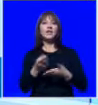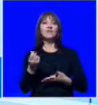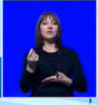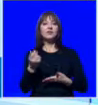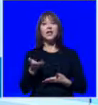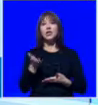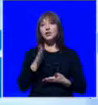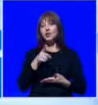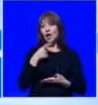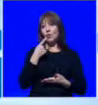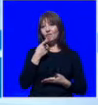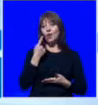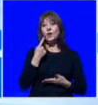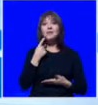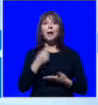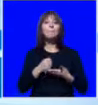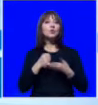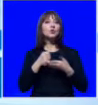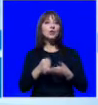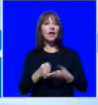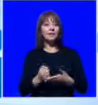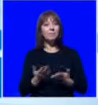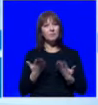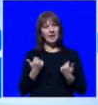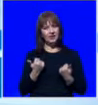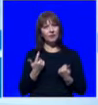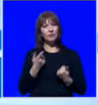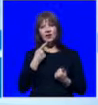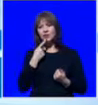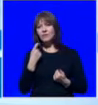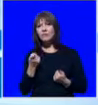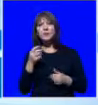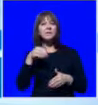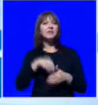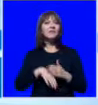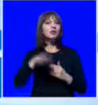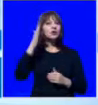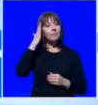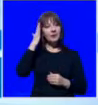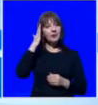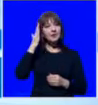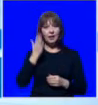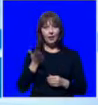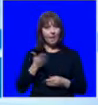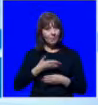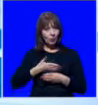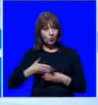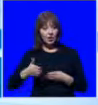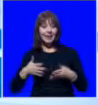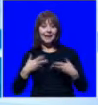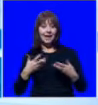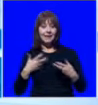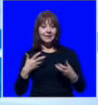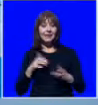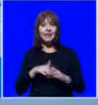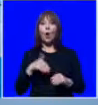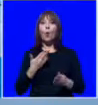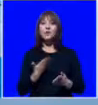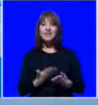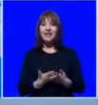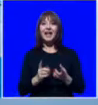Ще говорим за бюджет, но преди това ще ви попитам за вътрешния министър. Продължавате ли да искате оставката на Калин Стоянов?